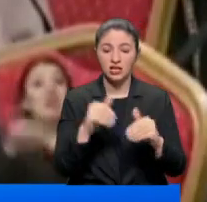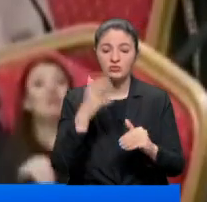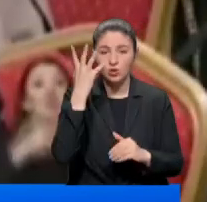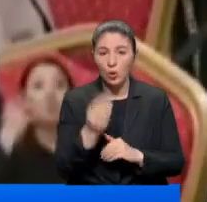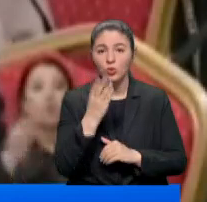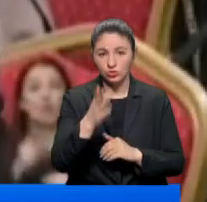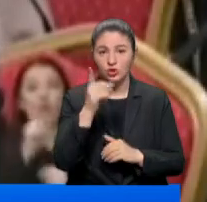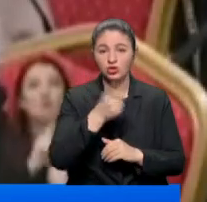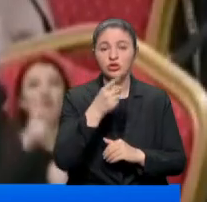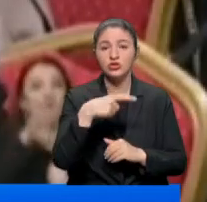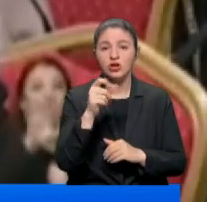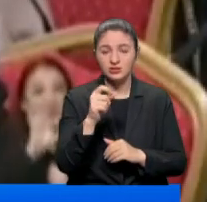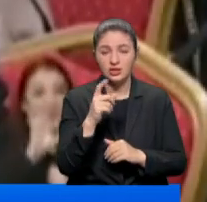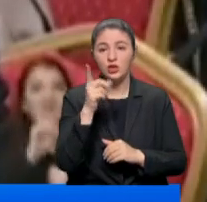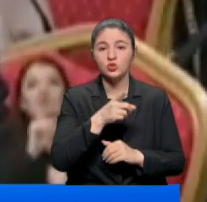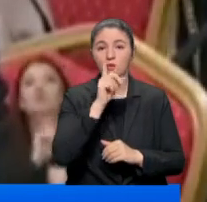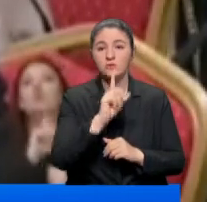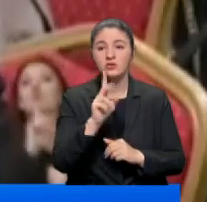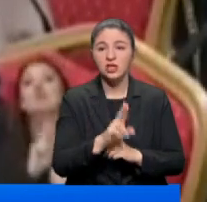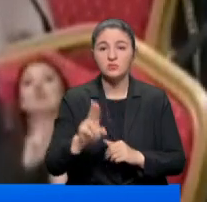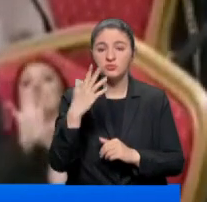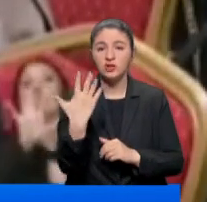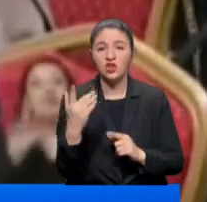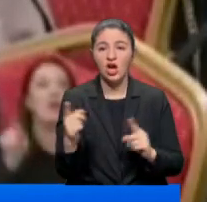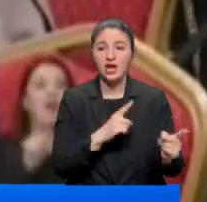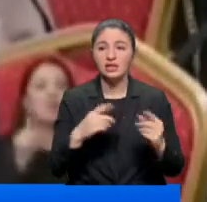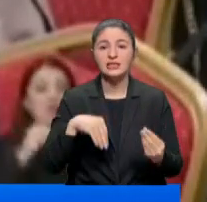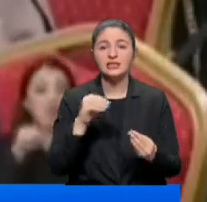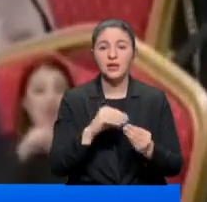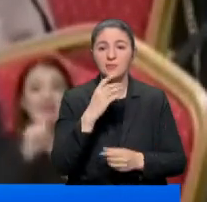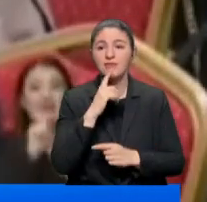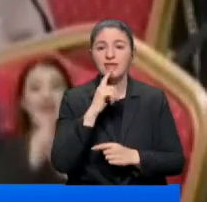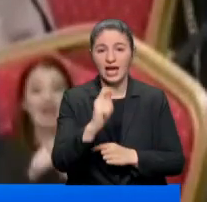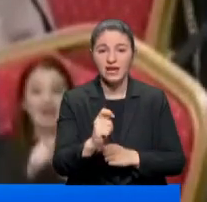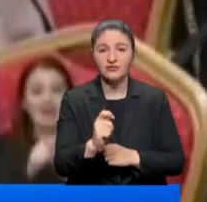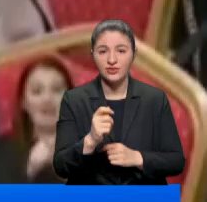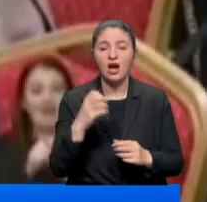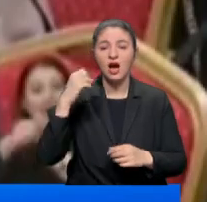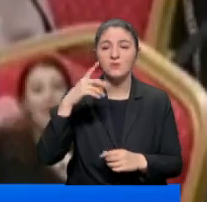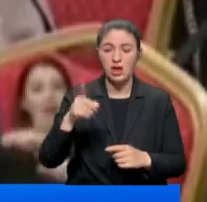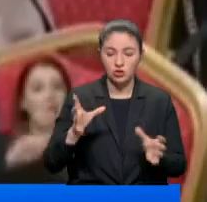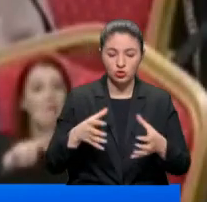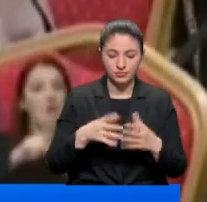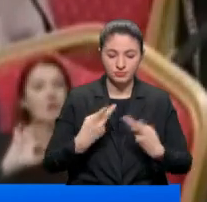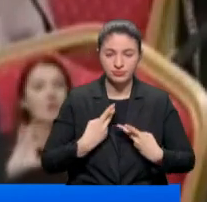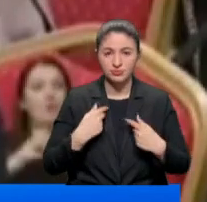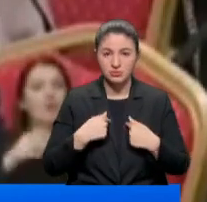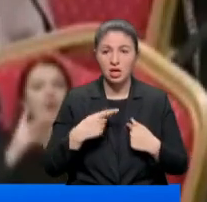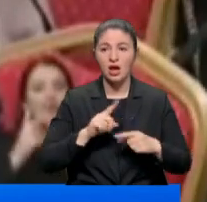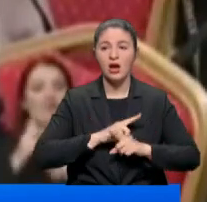olduğu %90 ile %175 arası zam teklifi AK Parti grubu